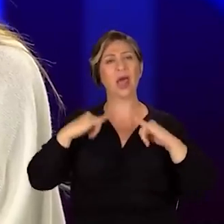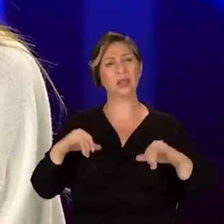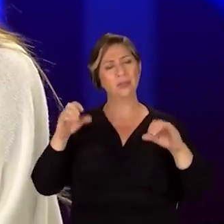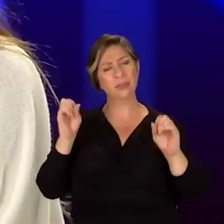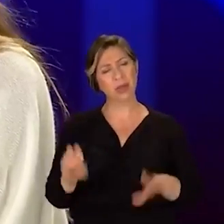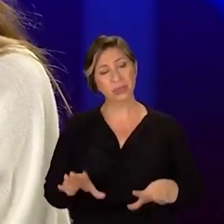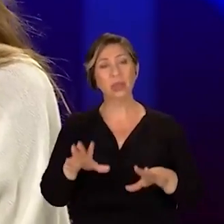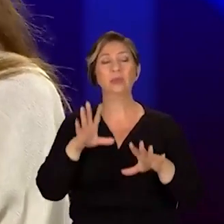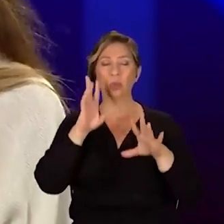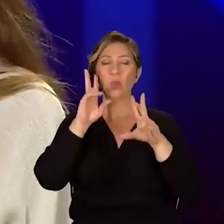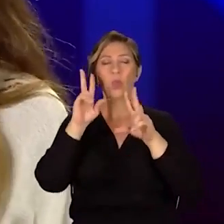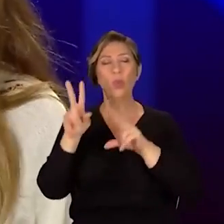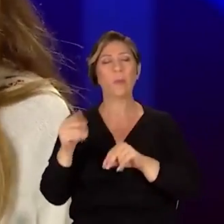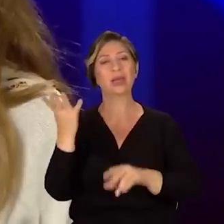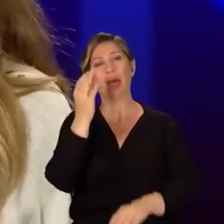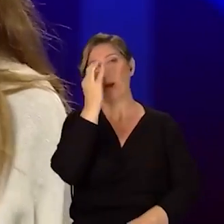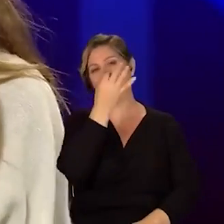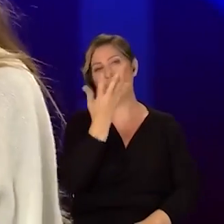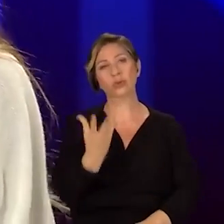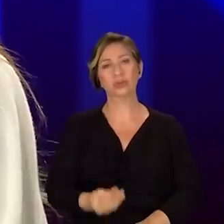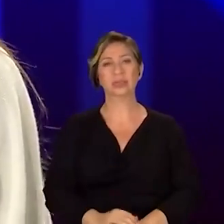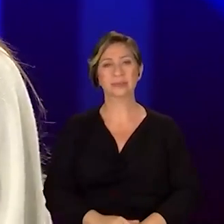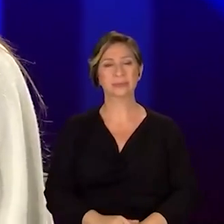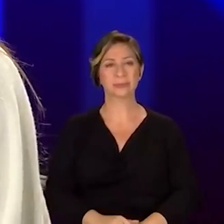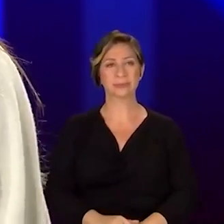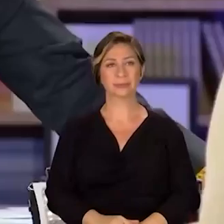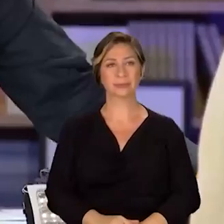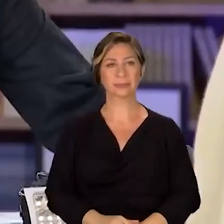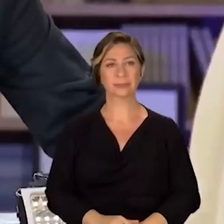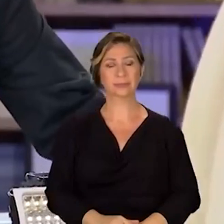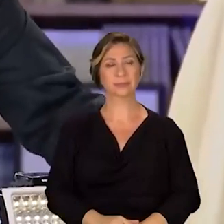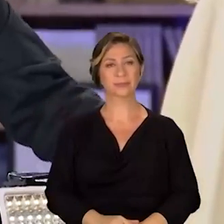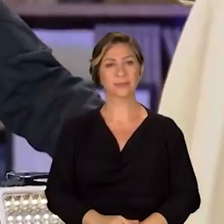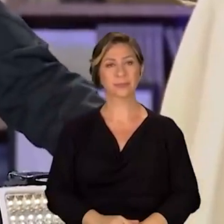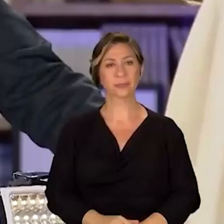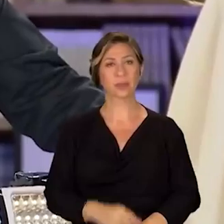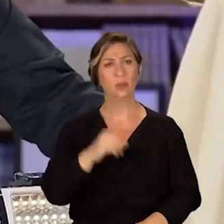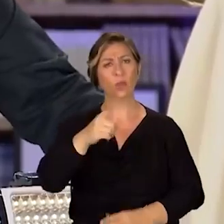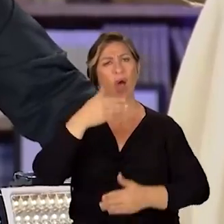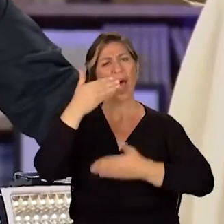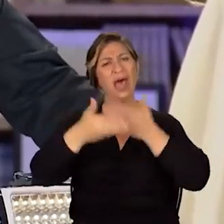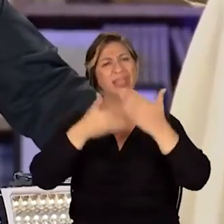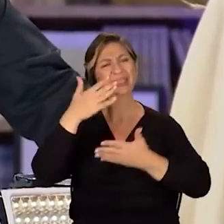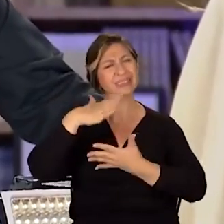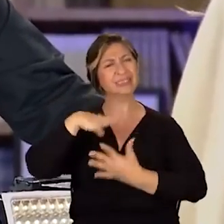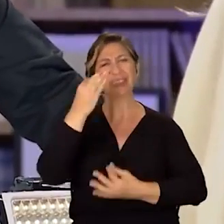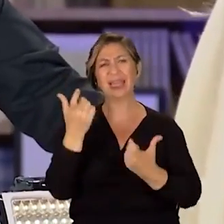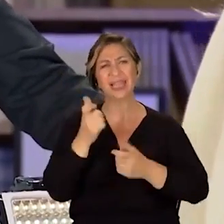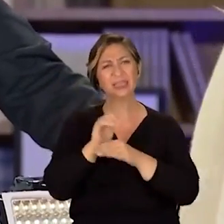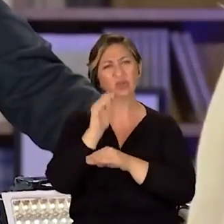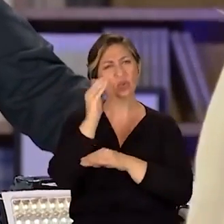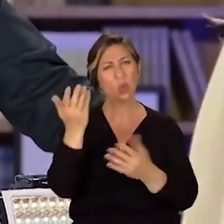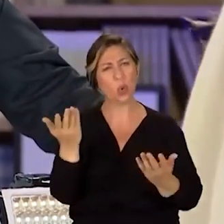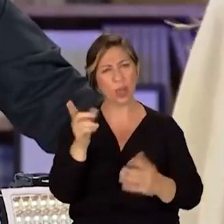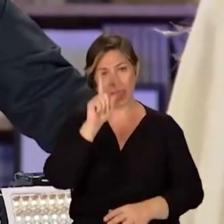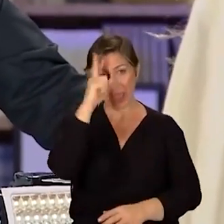bırakmanız gerekiyor. Nefes alıp verirseniz bir süre sonra uykuya dalacaksınızdır. Peki acaba bu bahsettiğiniz kişi nerede yaşıyor?